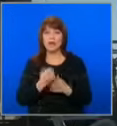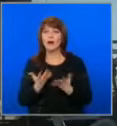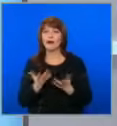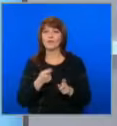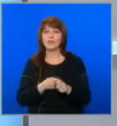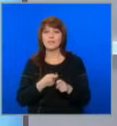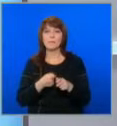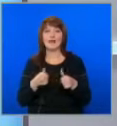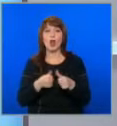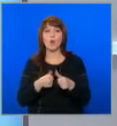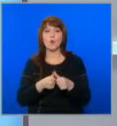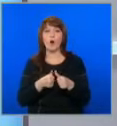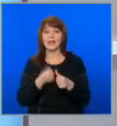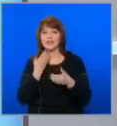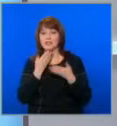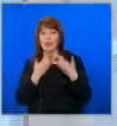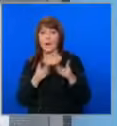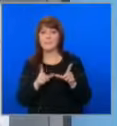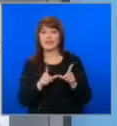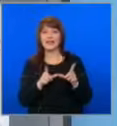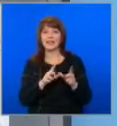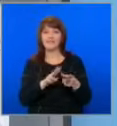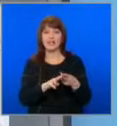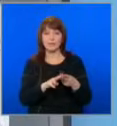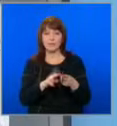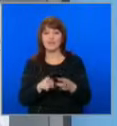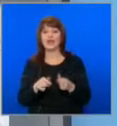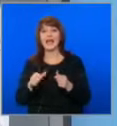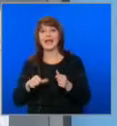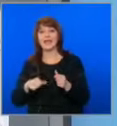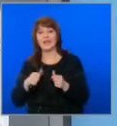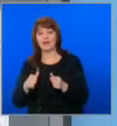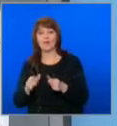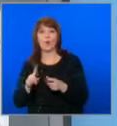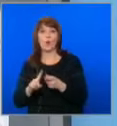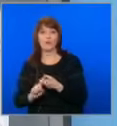прави с лукойл дискусия между мартин владимиров и явор